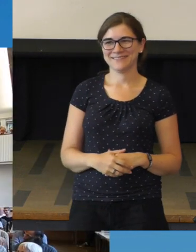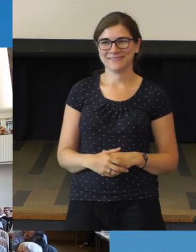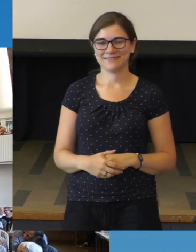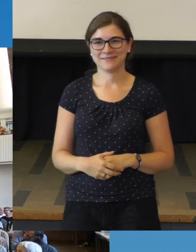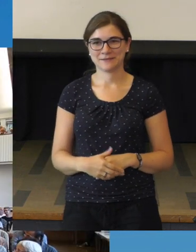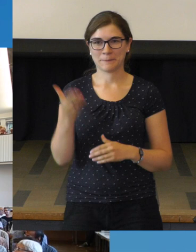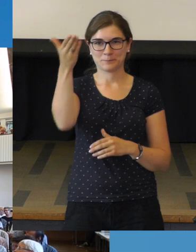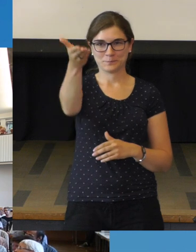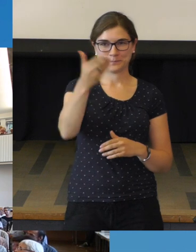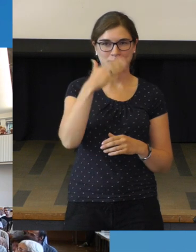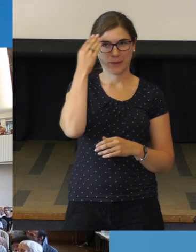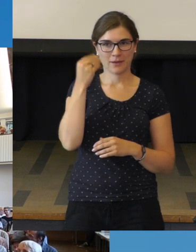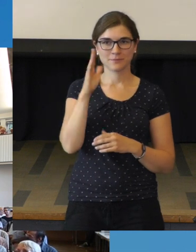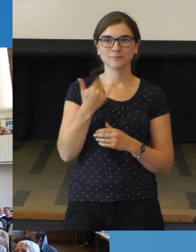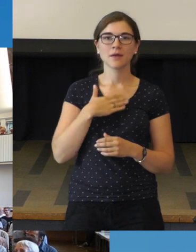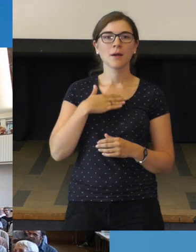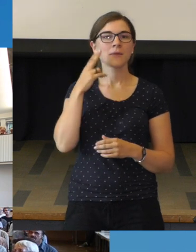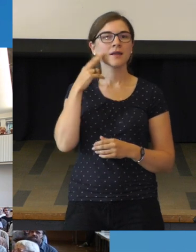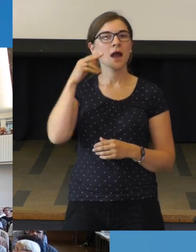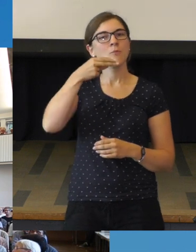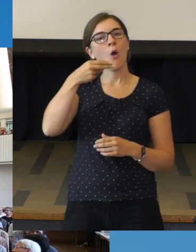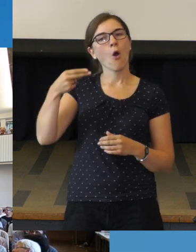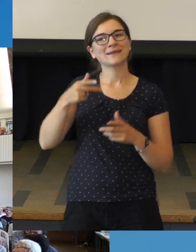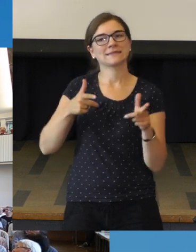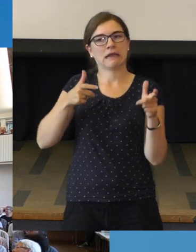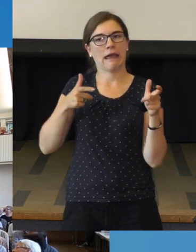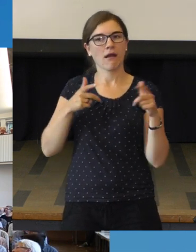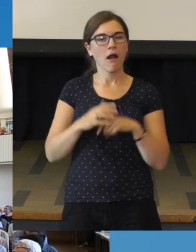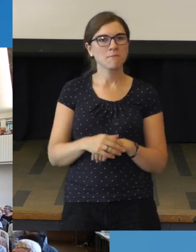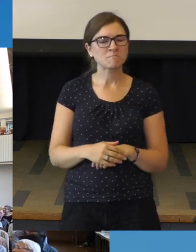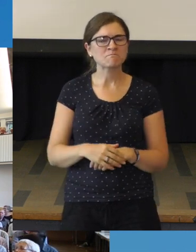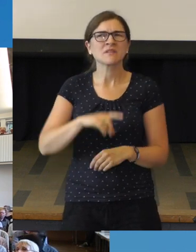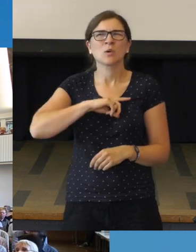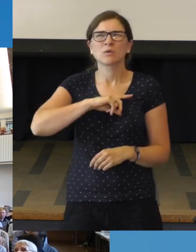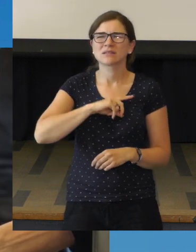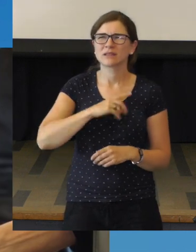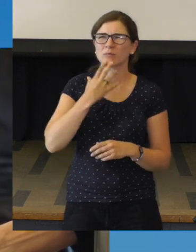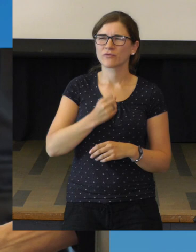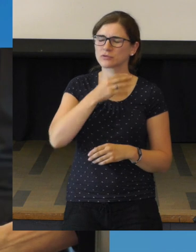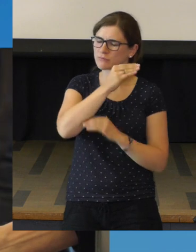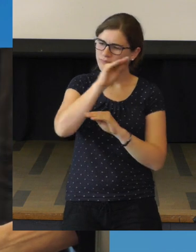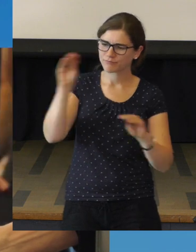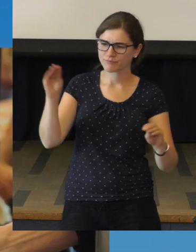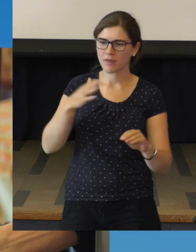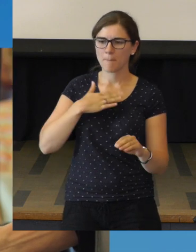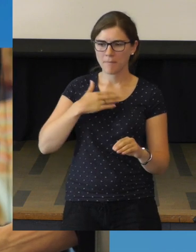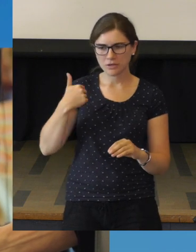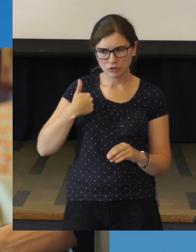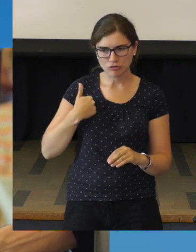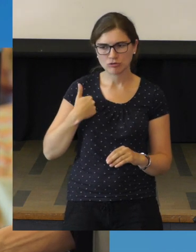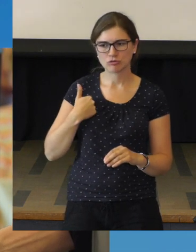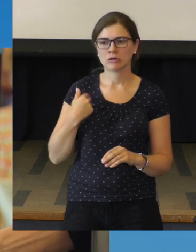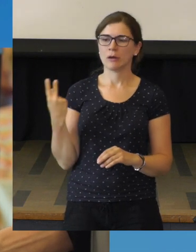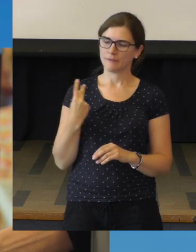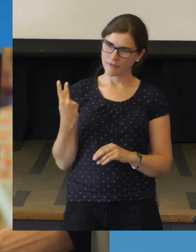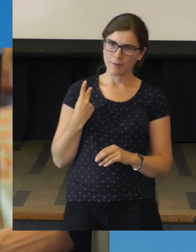hier dran. Ja, mein Name ist Horst Jäger und ich möchte mal sagen, wir sind, meine Frau und ich sind sehr